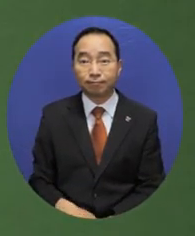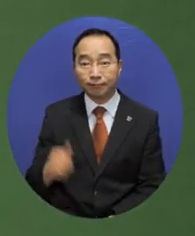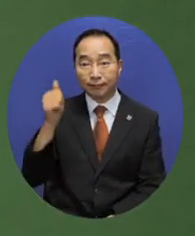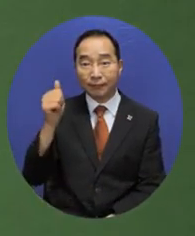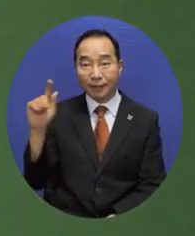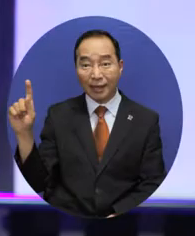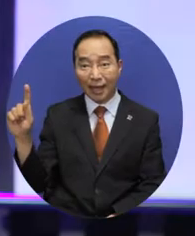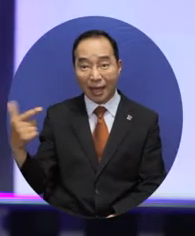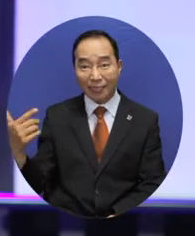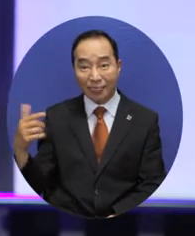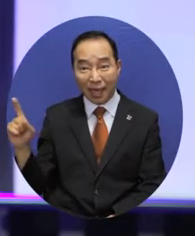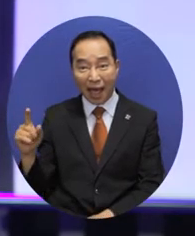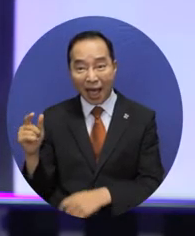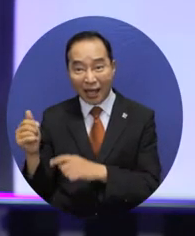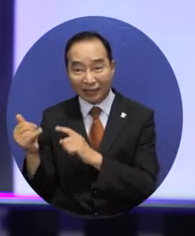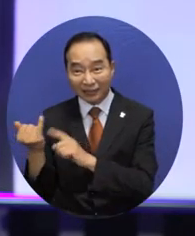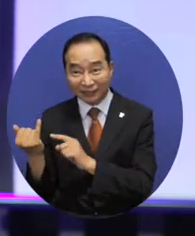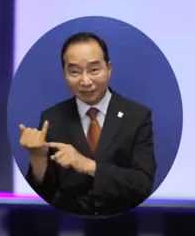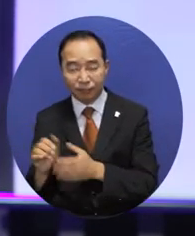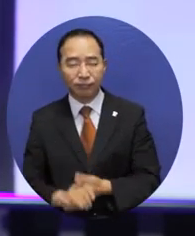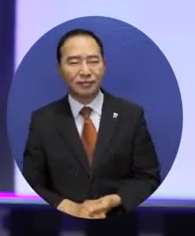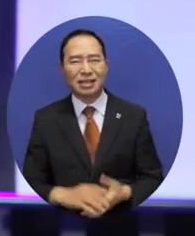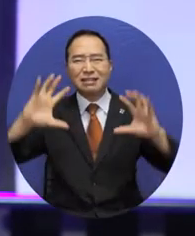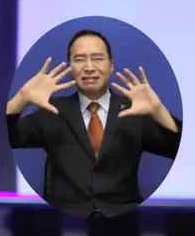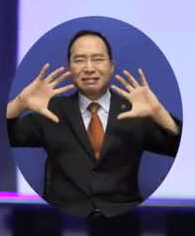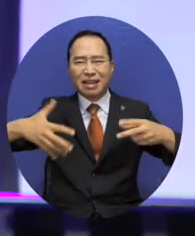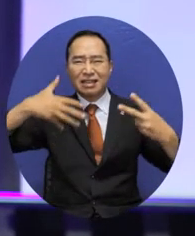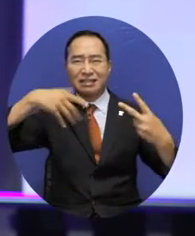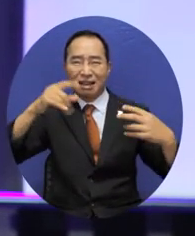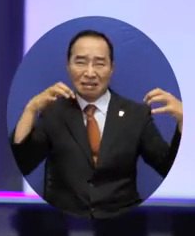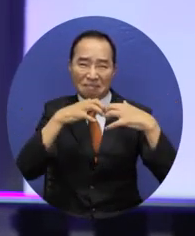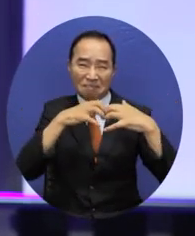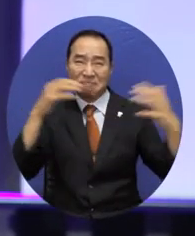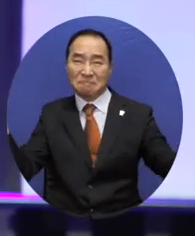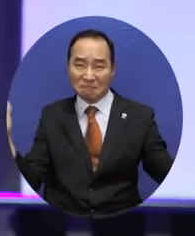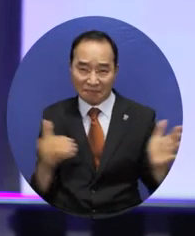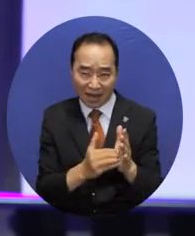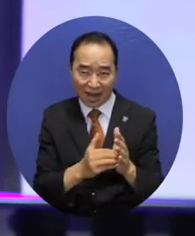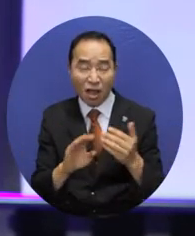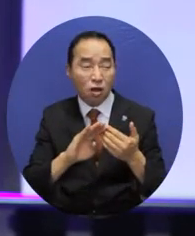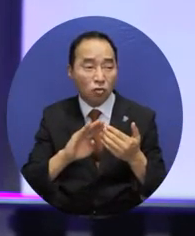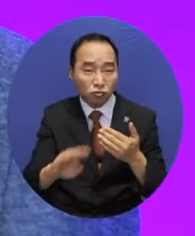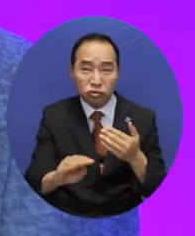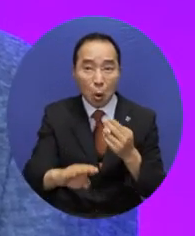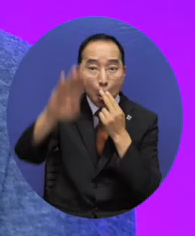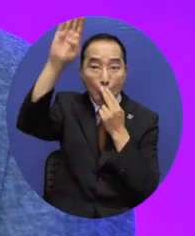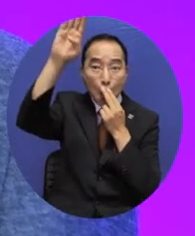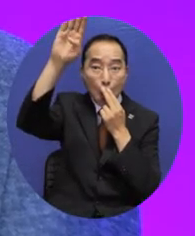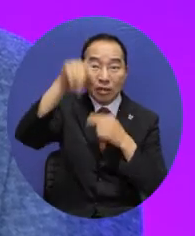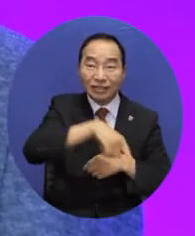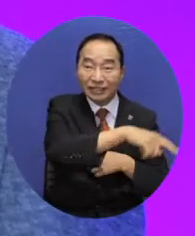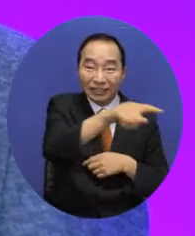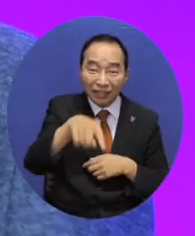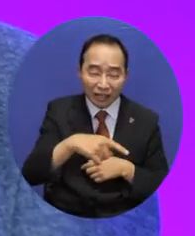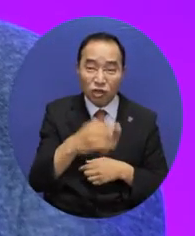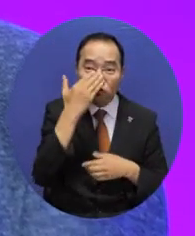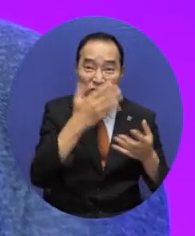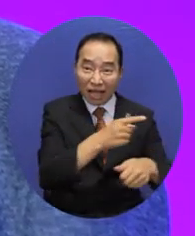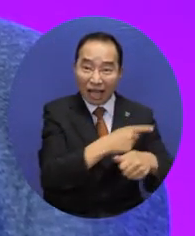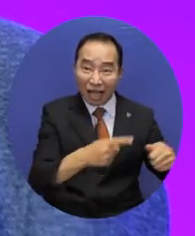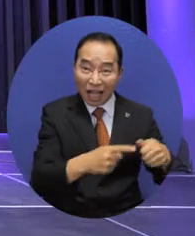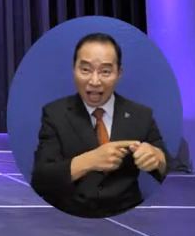한나 아렌트는 2차 세계대전이 끝난 뒤에 아우슈비츠 대학살의 주범인 아이히만 재판을